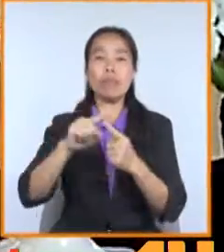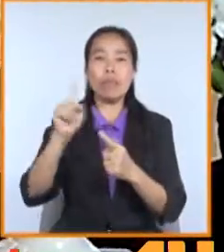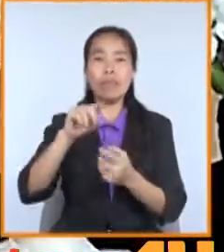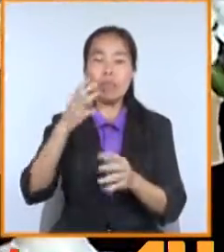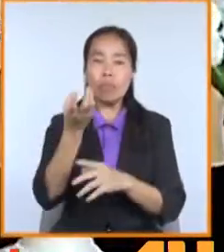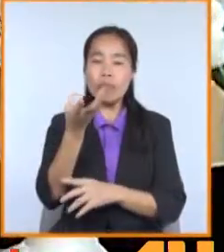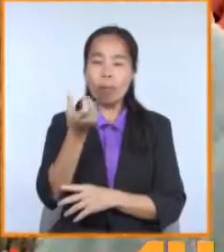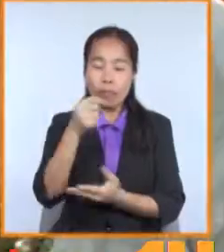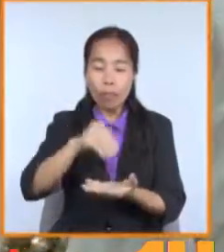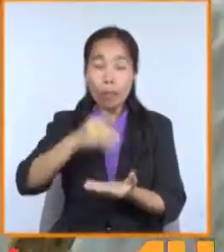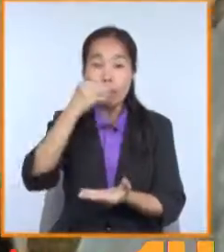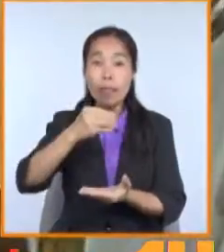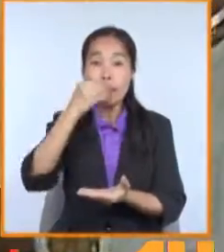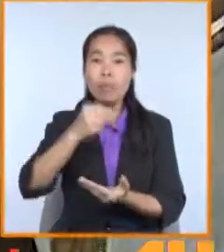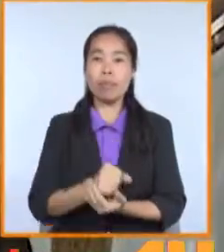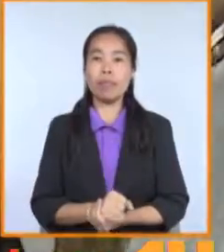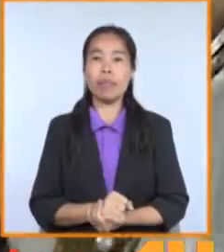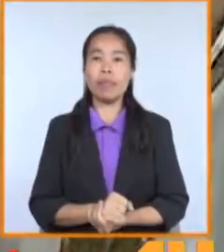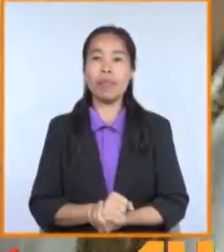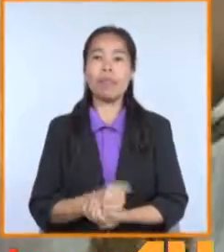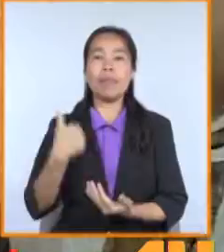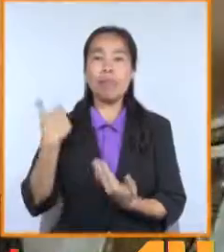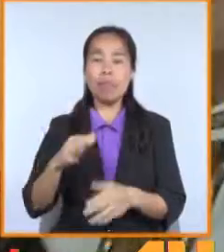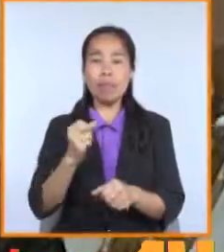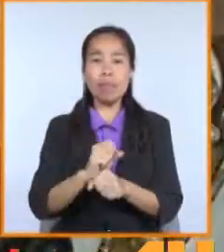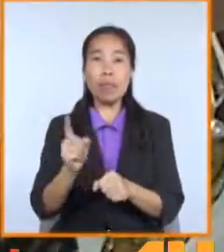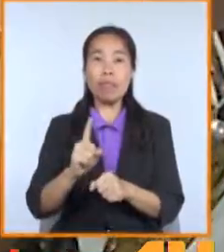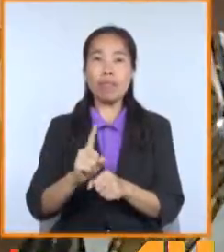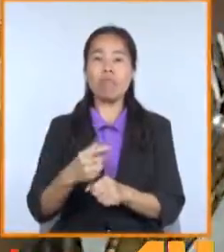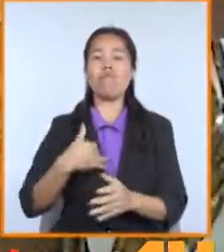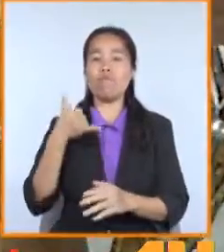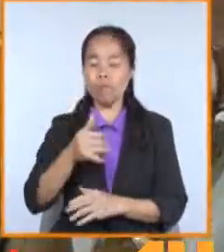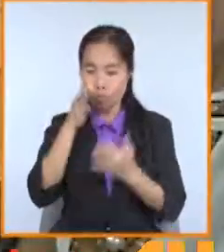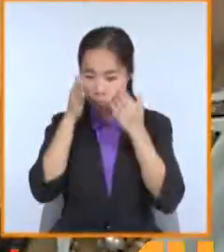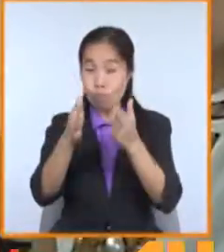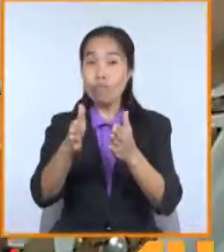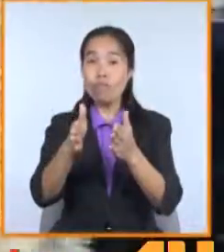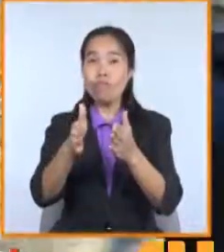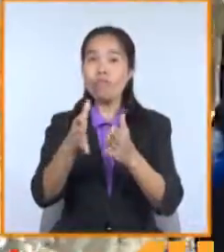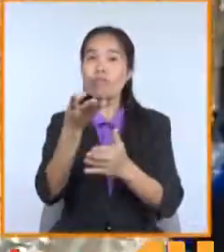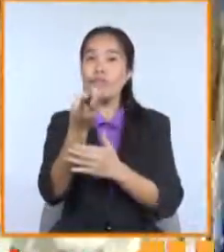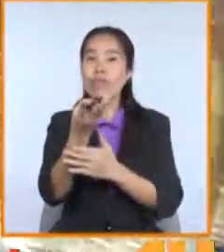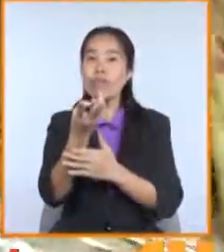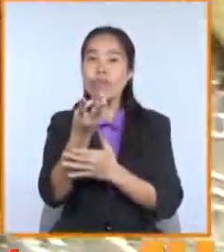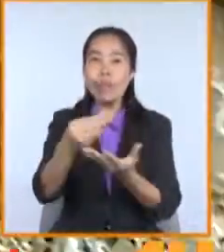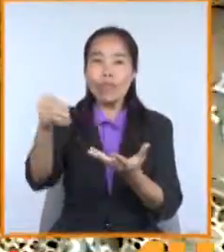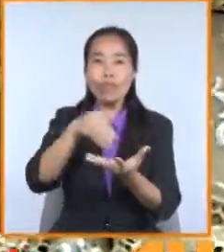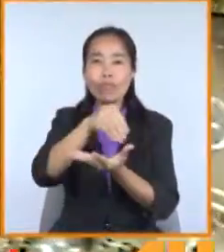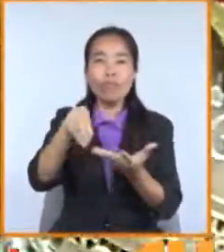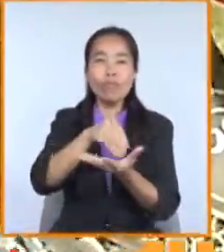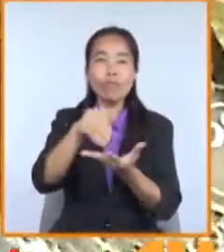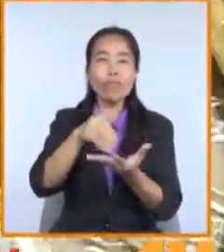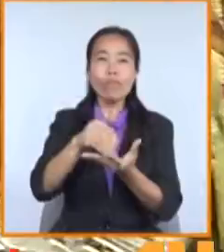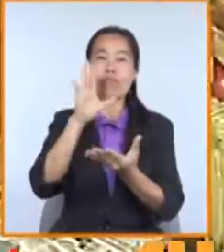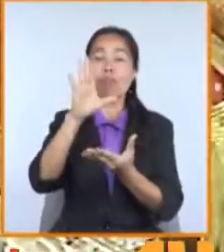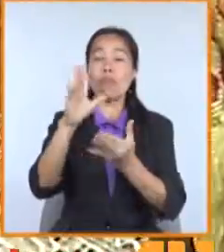านเลาะอีสานบ้านเฮาเปิดงานเสร็จท่านทำอะไรคะตรงดิ่งมาที่ซุ้มข้าวปุ้นน้ำแจ่วเลยค่ะเป็นของดีของจังหวัดเล